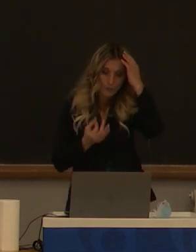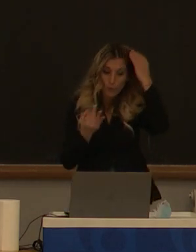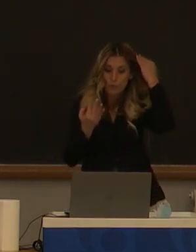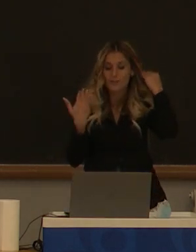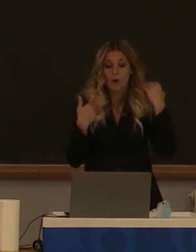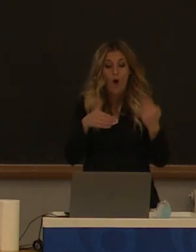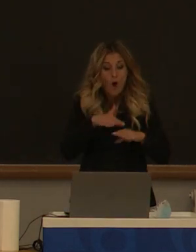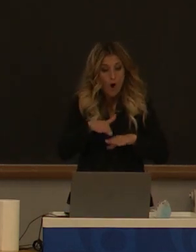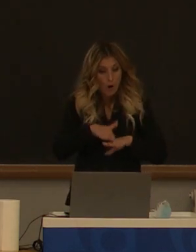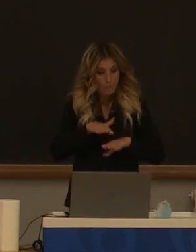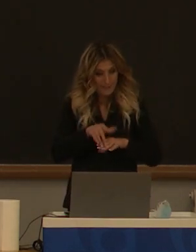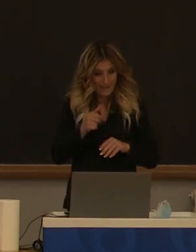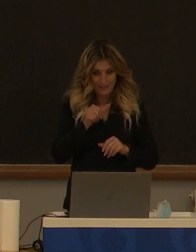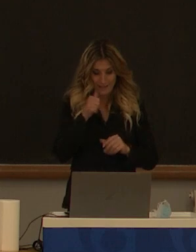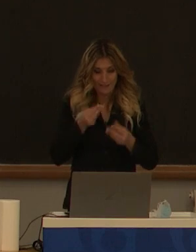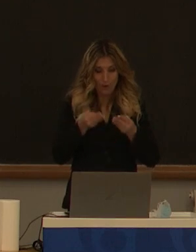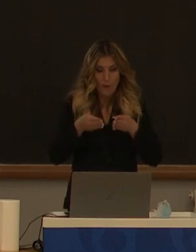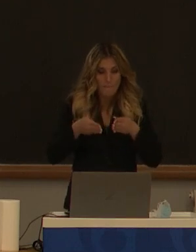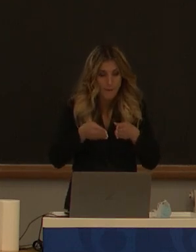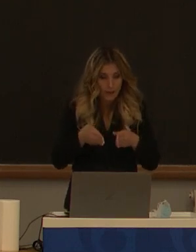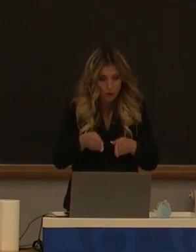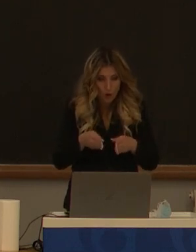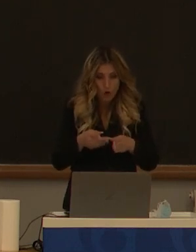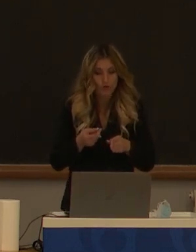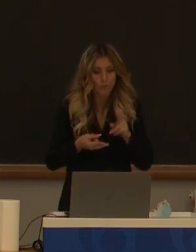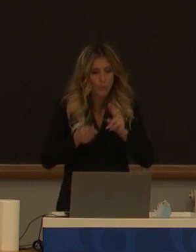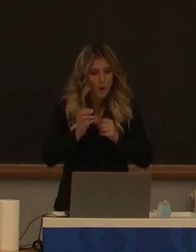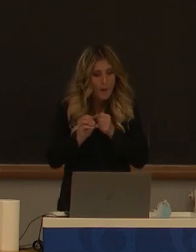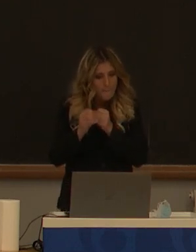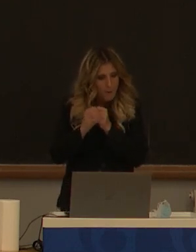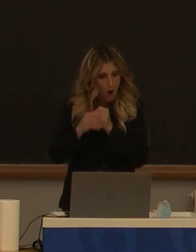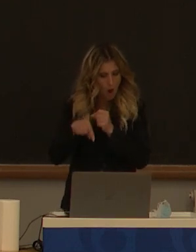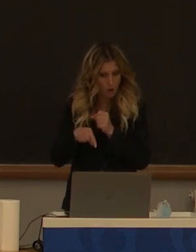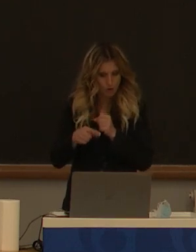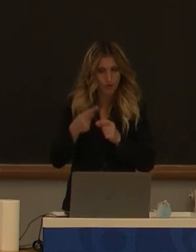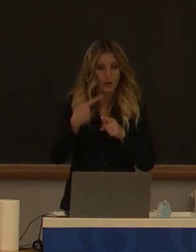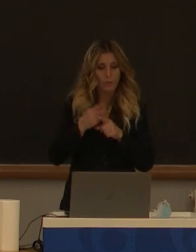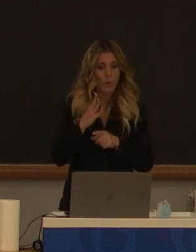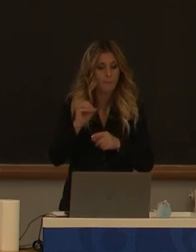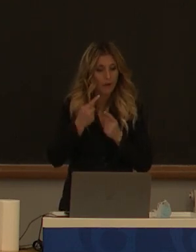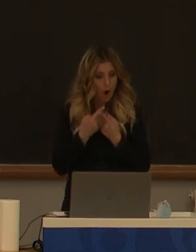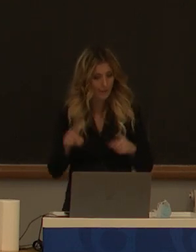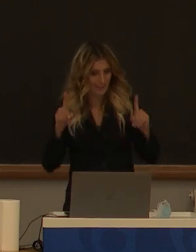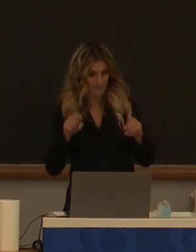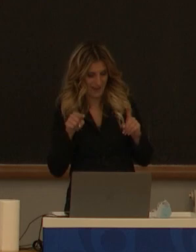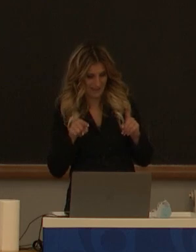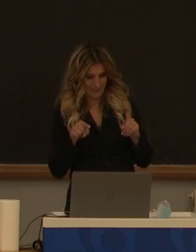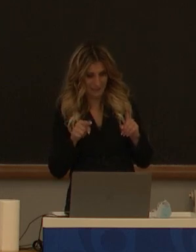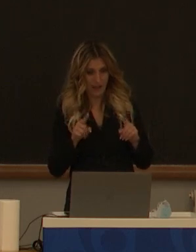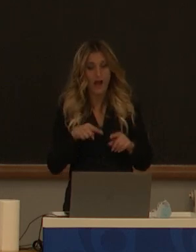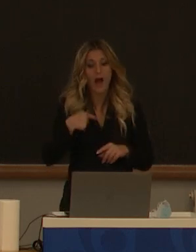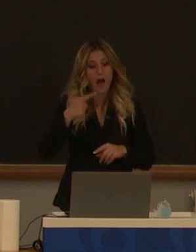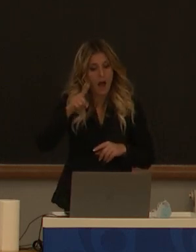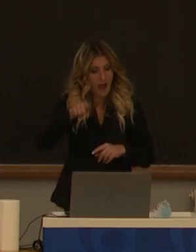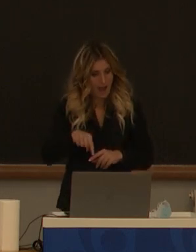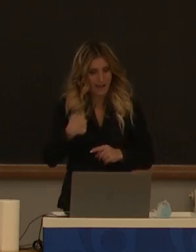competenze disciplinari che danno questi percorsi sono soprattutto sulla biologia e la biodiversità, sia animale che vegetale, come anche ovviamente